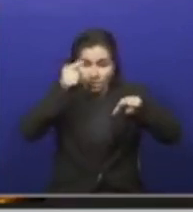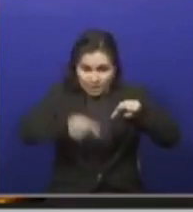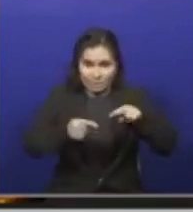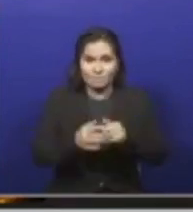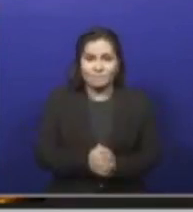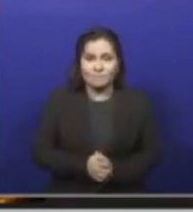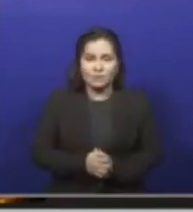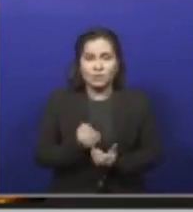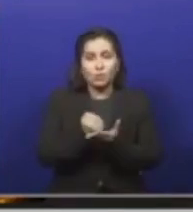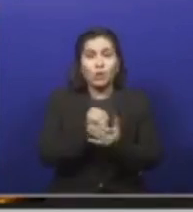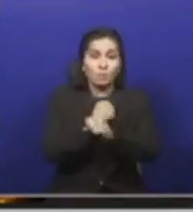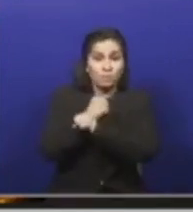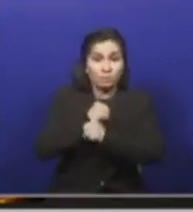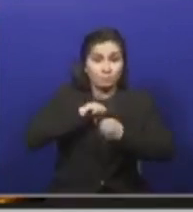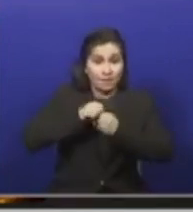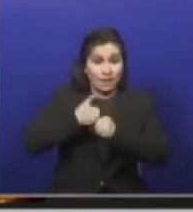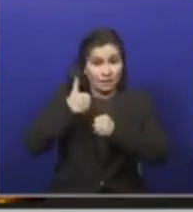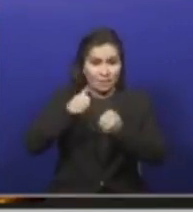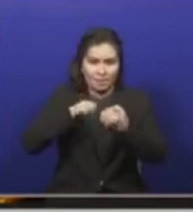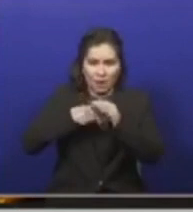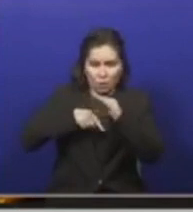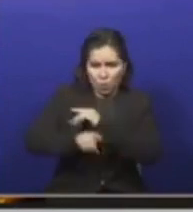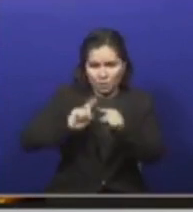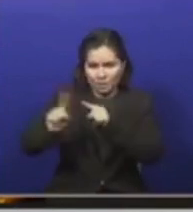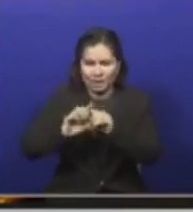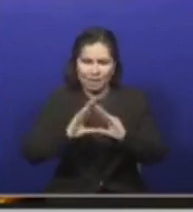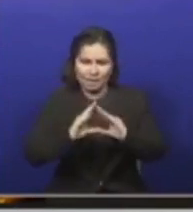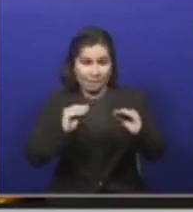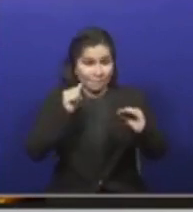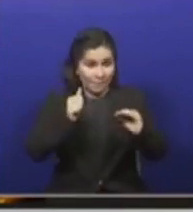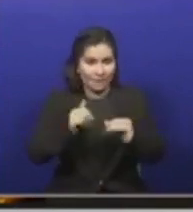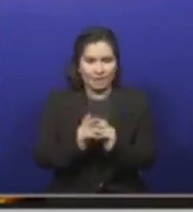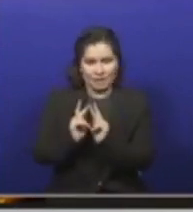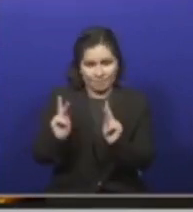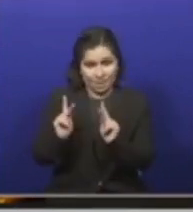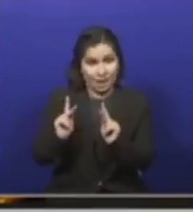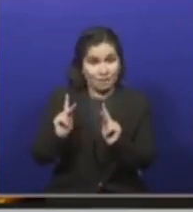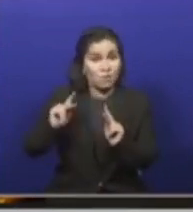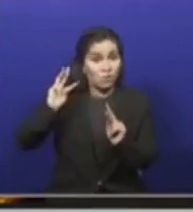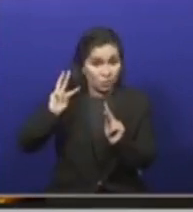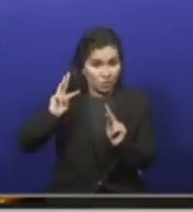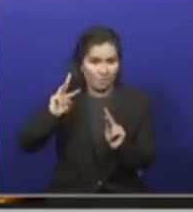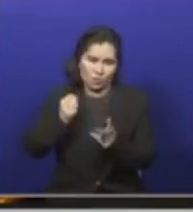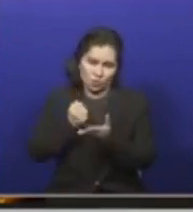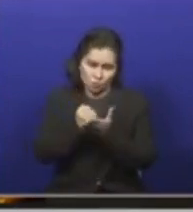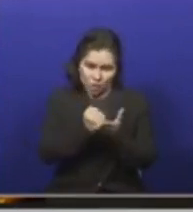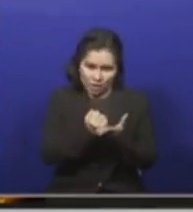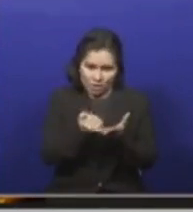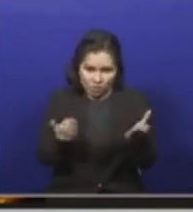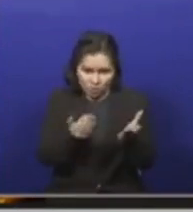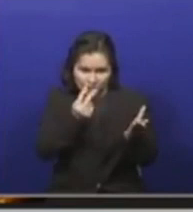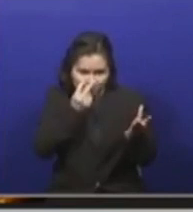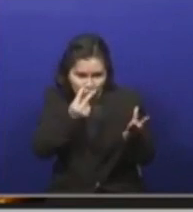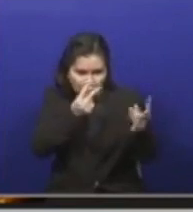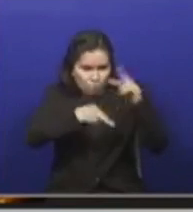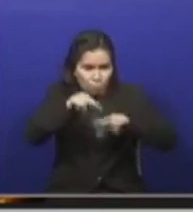มันถึงจะป้องกันได้ครับมันถึงจะปราบปรามคอร์รัปชันได้กลไกกรรมาธิการเนี่ยจะไปเพิ่มตรงนี้ครับมันเปรียบเหมือนการเ